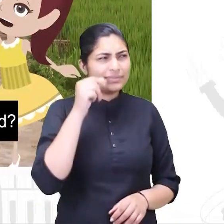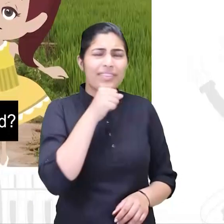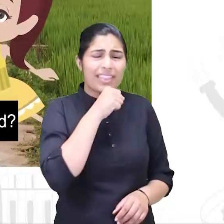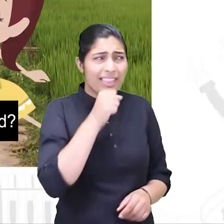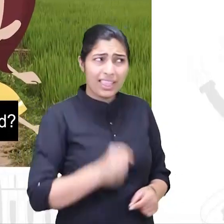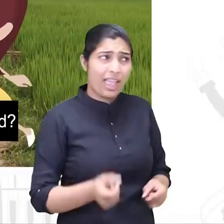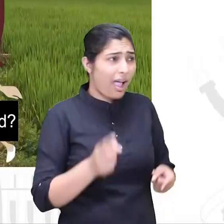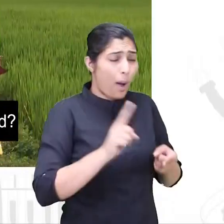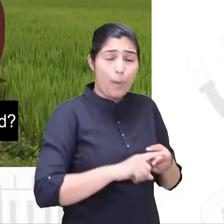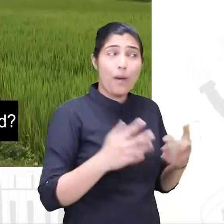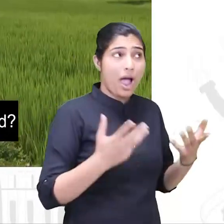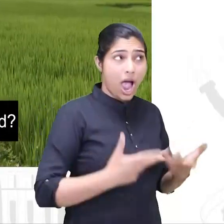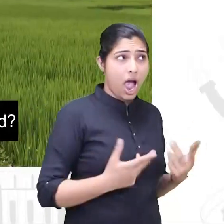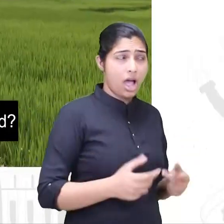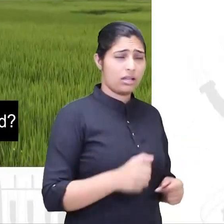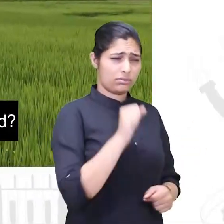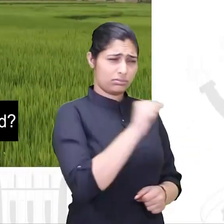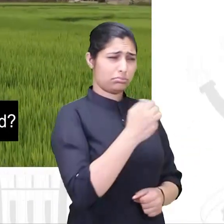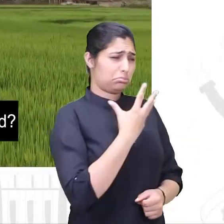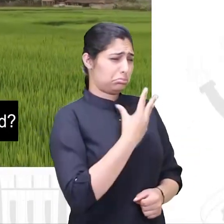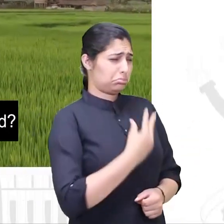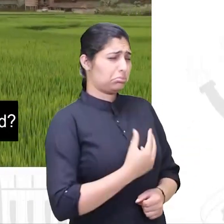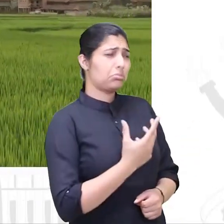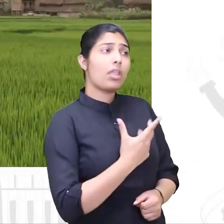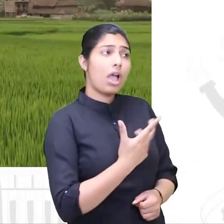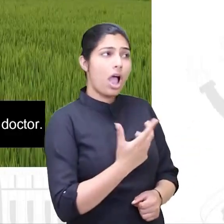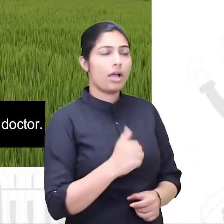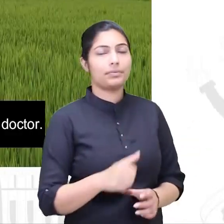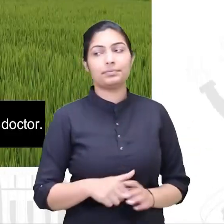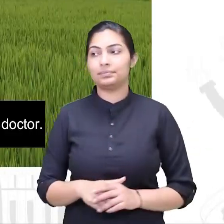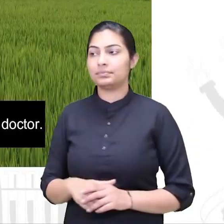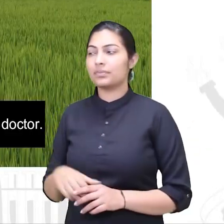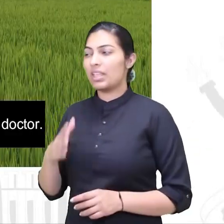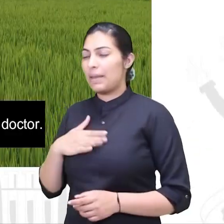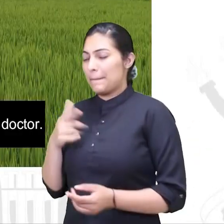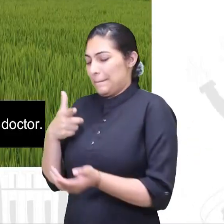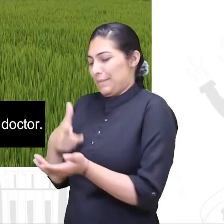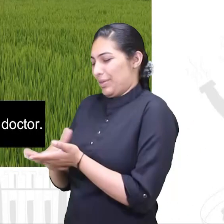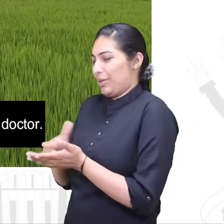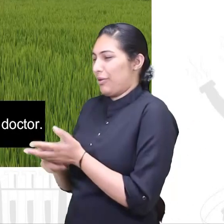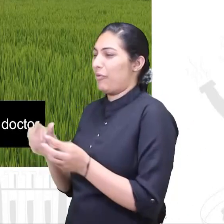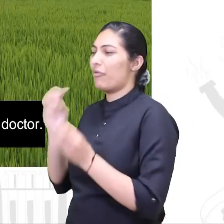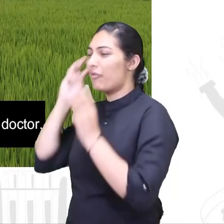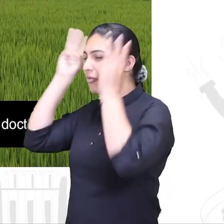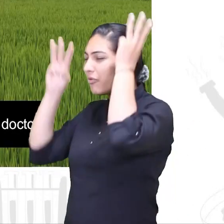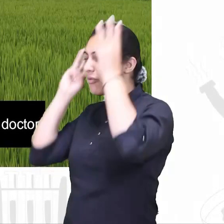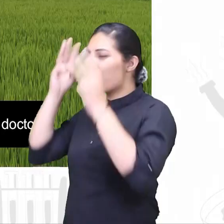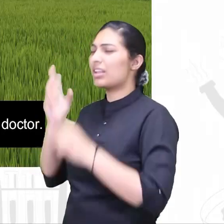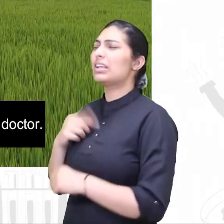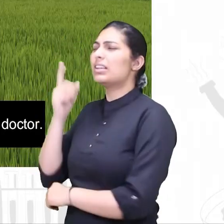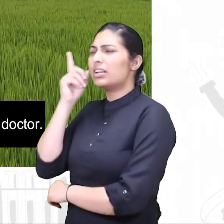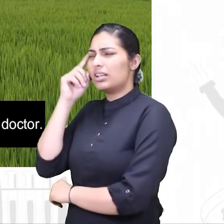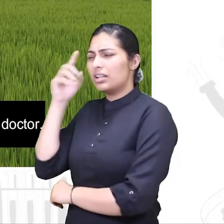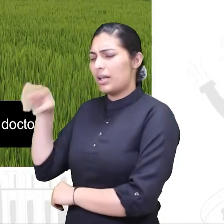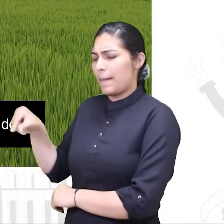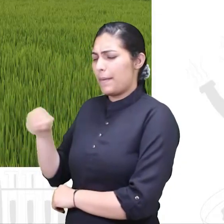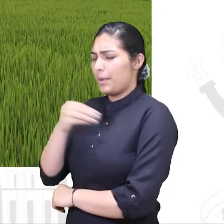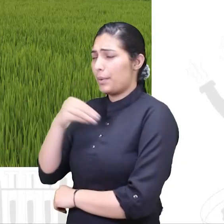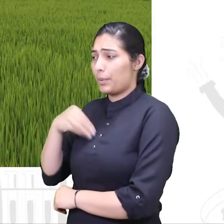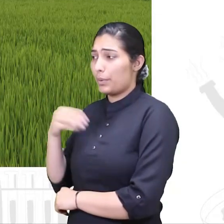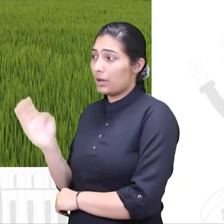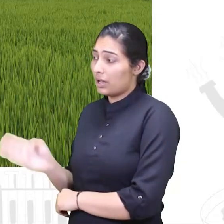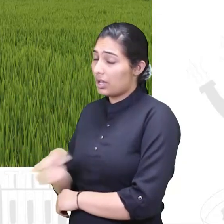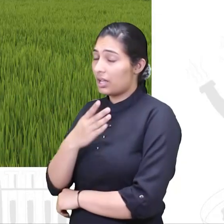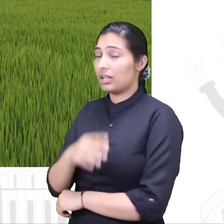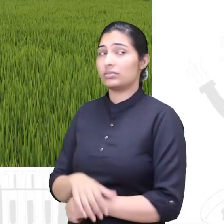क्या हुआ दादाजी? आप उदास क्यों हो? मुझे अपनी फसलों की चिंता है। मुझे लगता है कि हमें मिट्टी के डॉक्टर